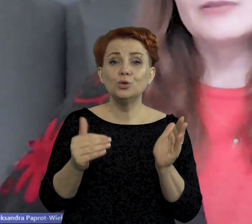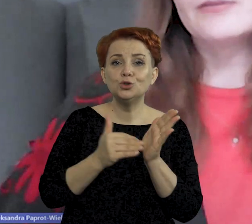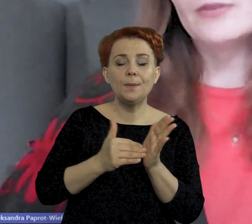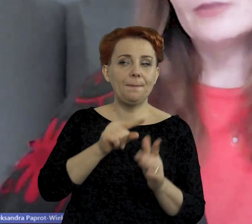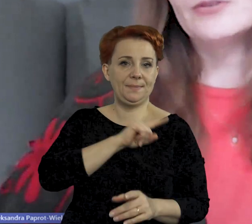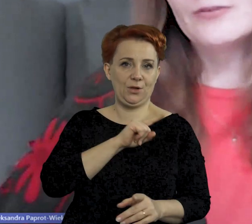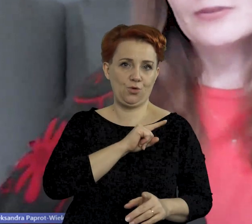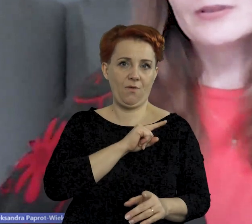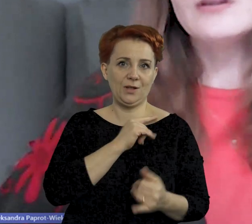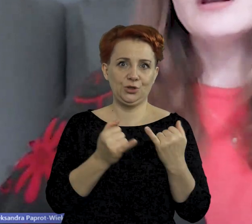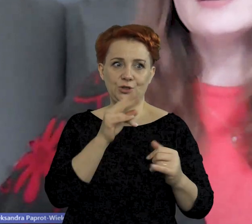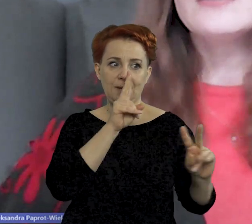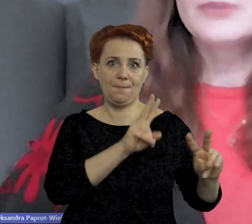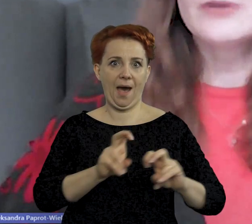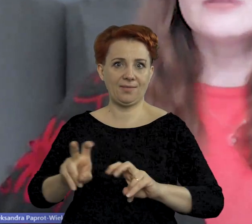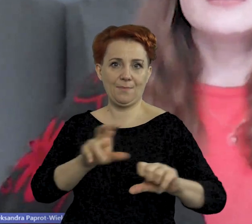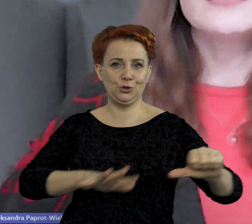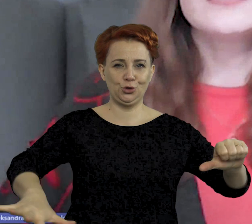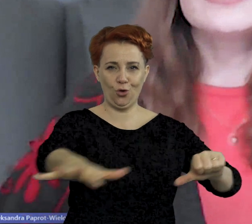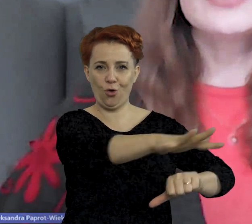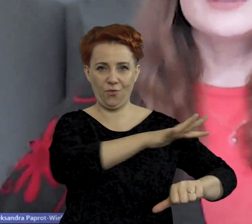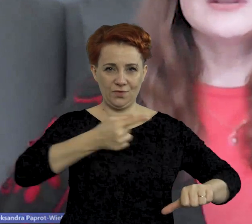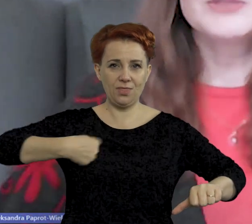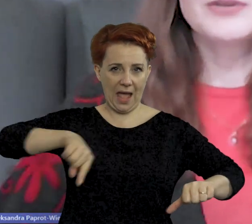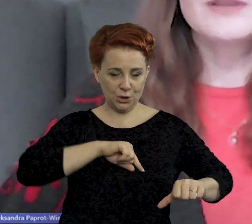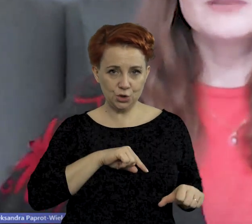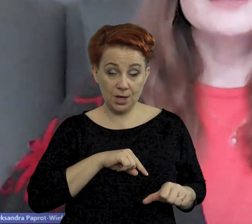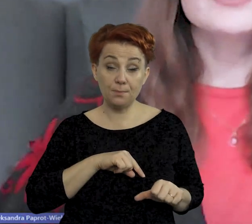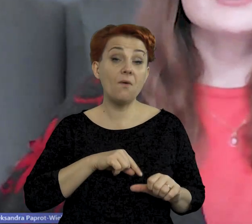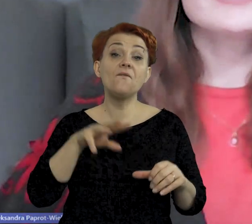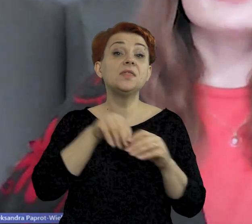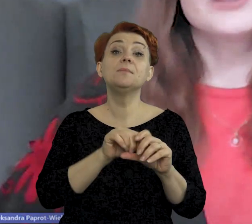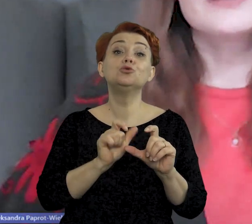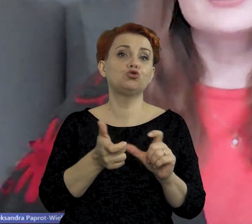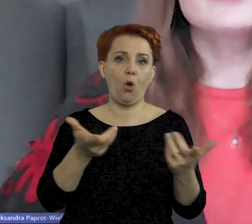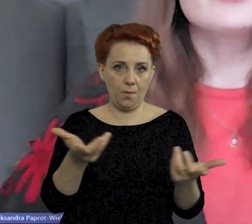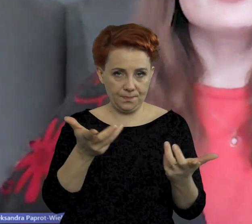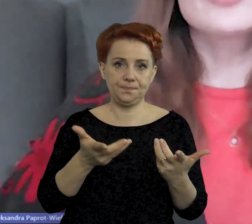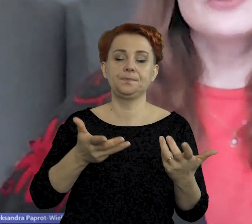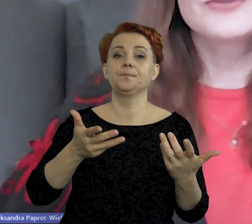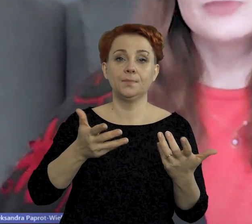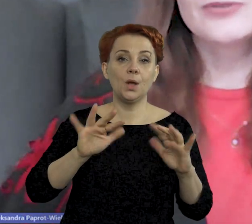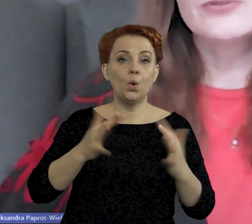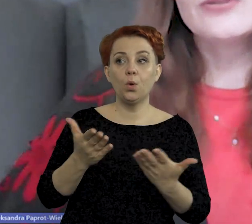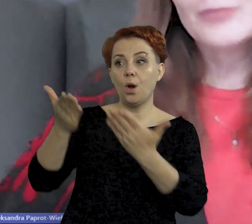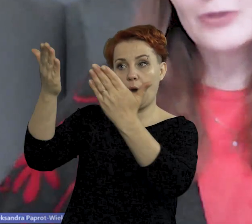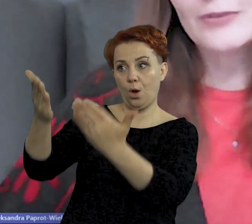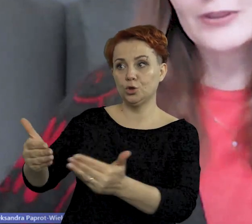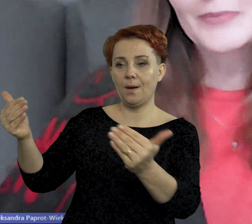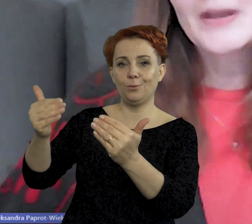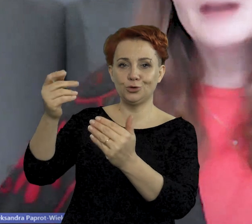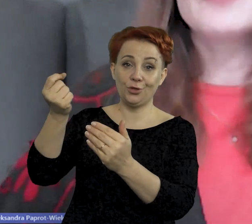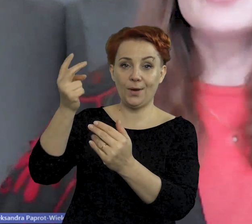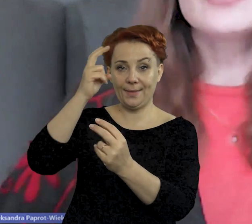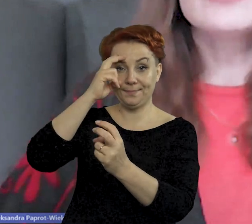jeśli badamy swoje środowisko, bo co tutaj nam się pojawia? Przede wszystkim rozmówcy mogą